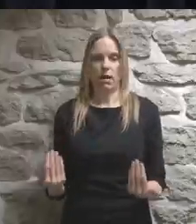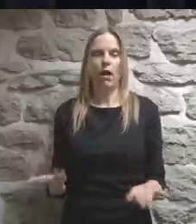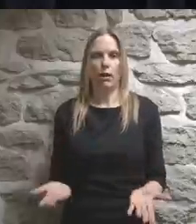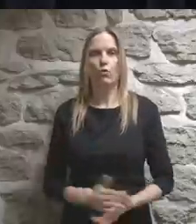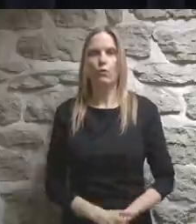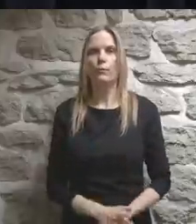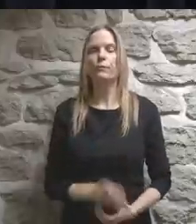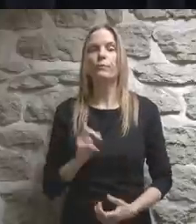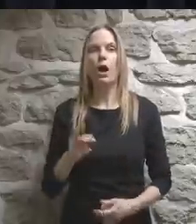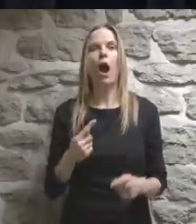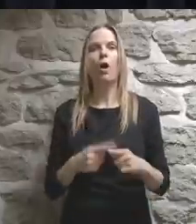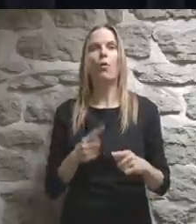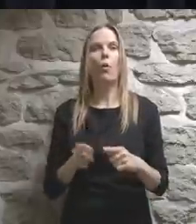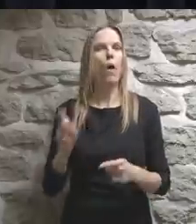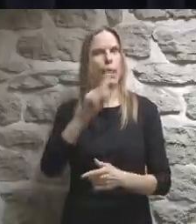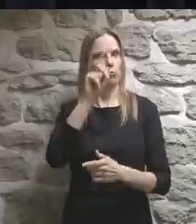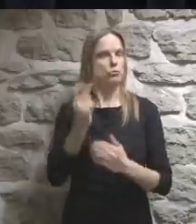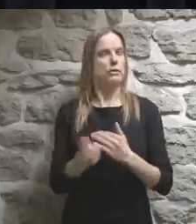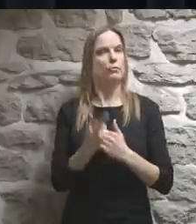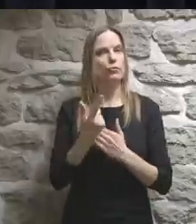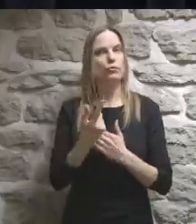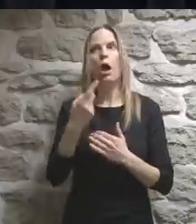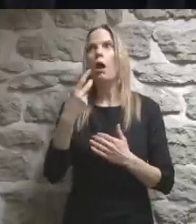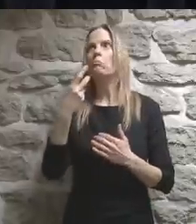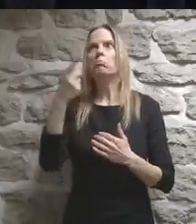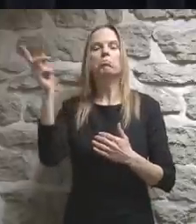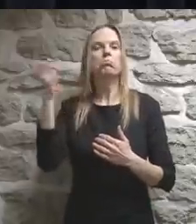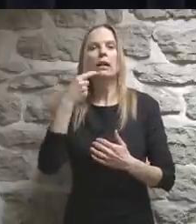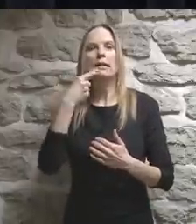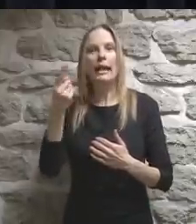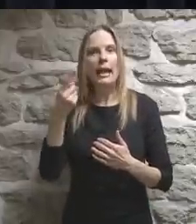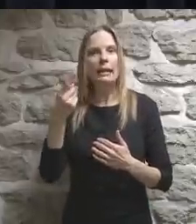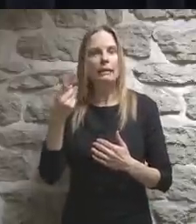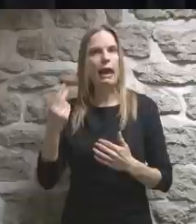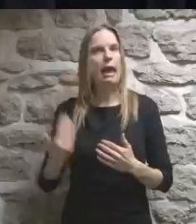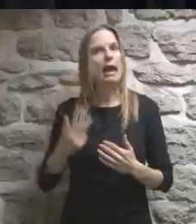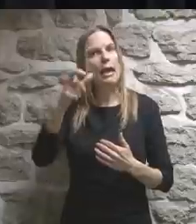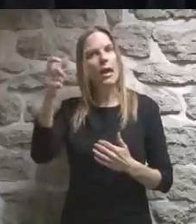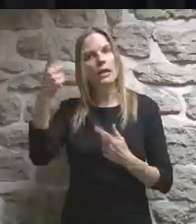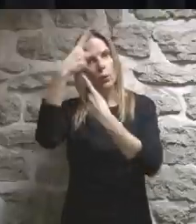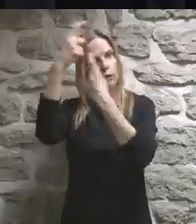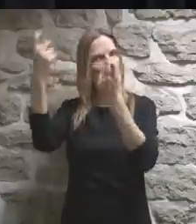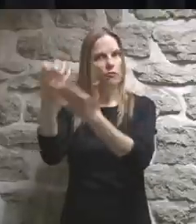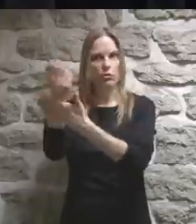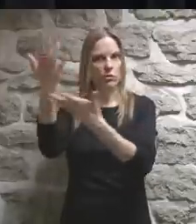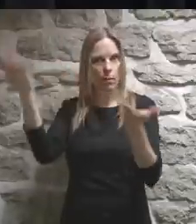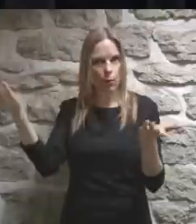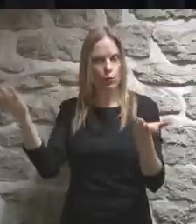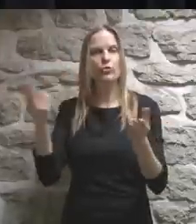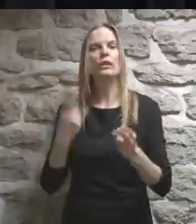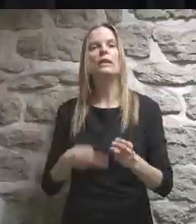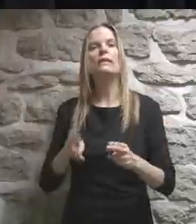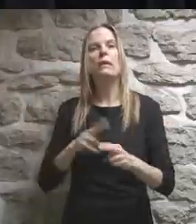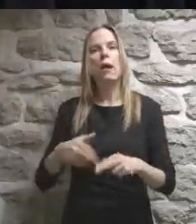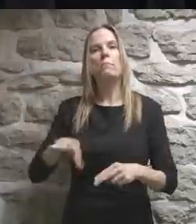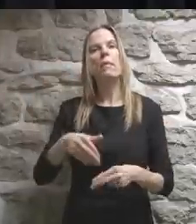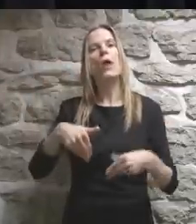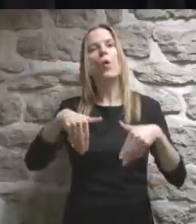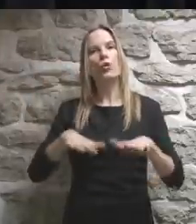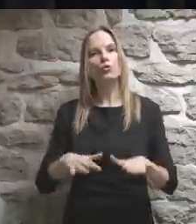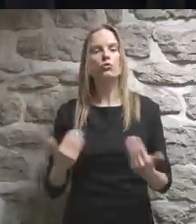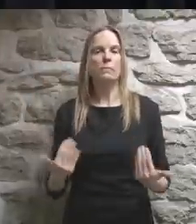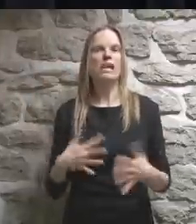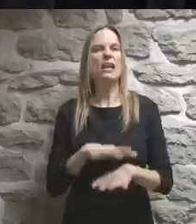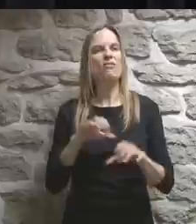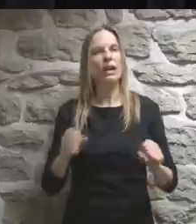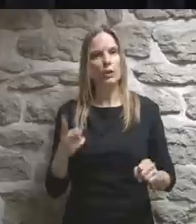kohe tekib küsimus, et kus siis muukeelsed elanikud saavad infot ja seetõttu otsustasime täna valitsuses